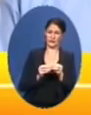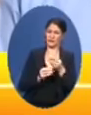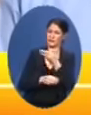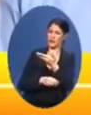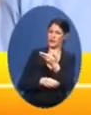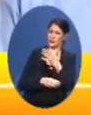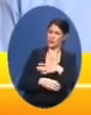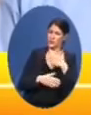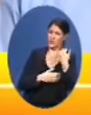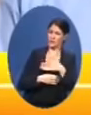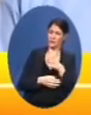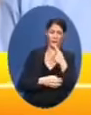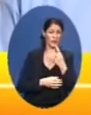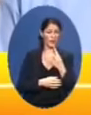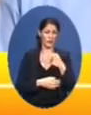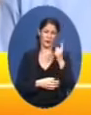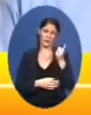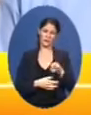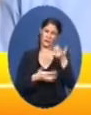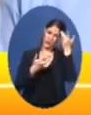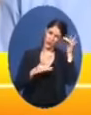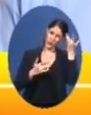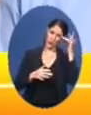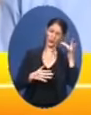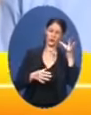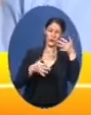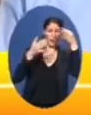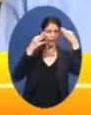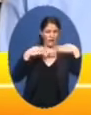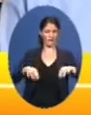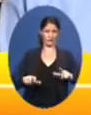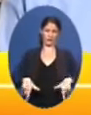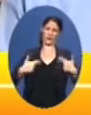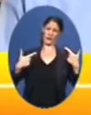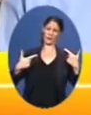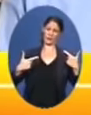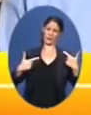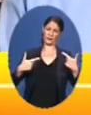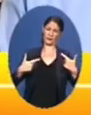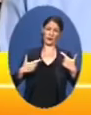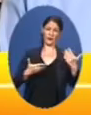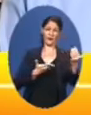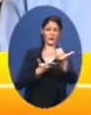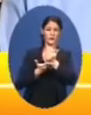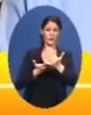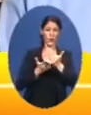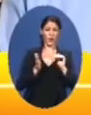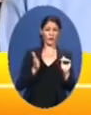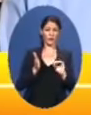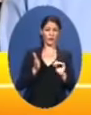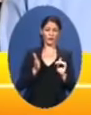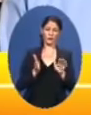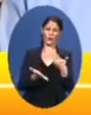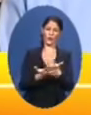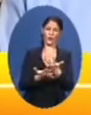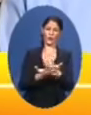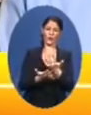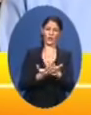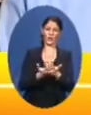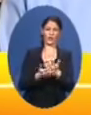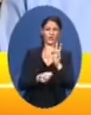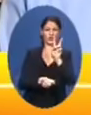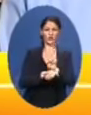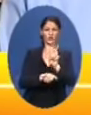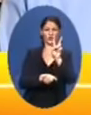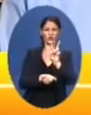נזק. אנחנו צריכים לדאוג לקיום בכבוד. שכר מינימום מוכח כדרך האולטימטיבית לשמור על קיום בכבוד